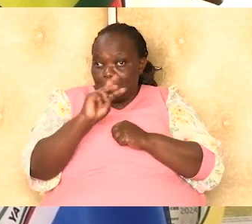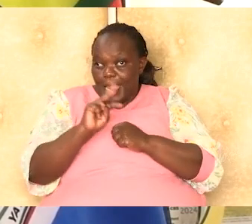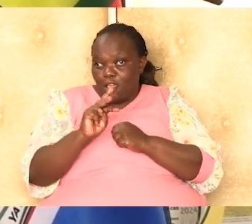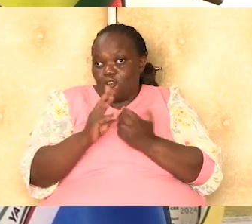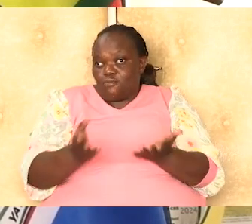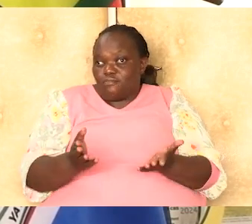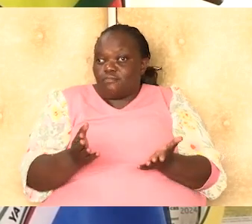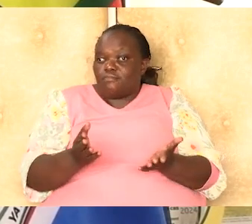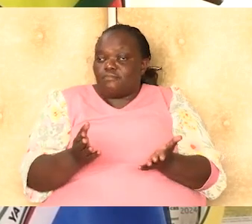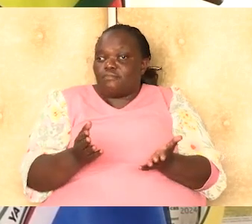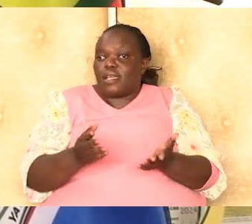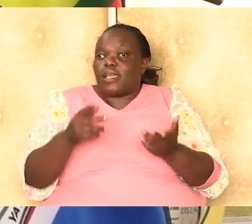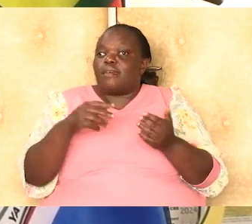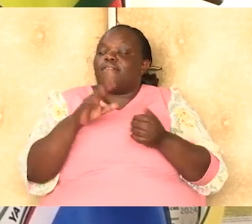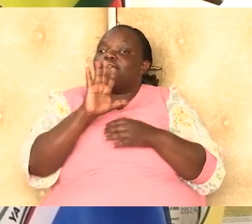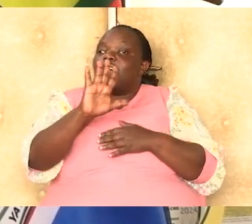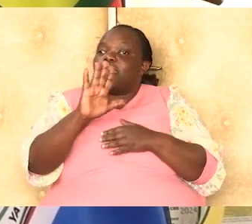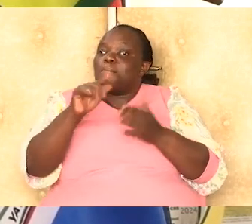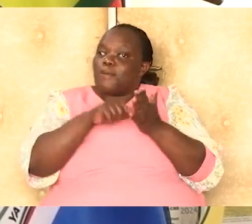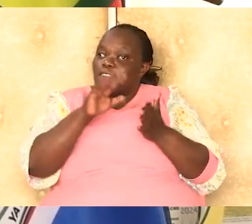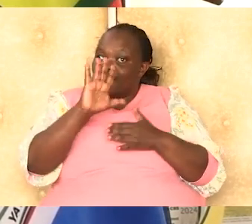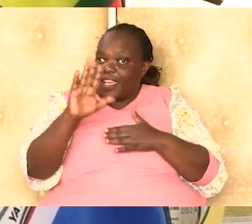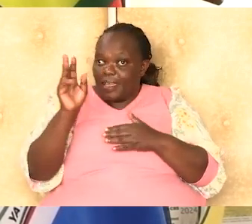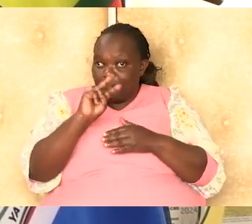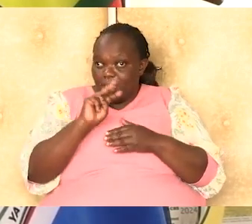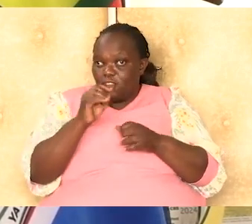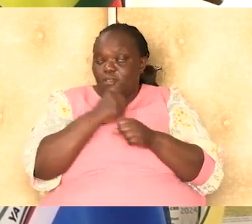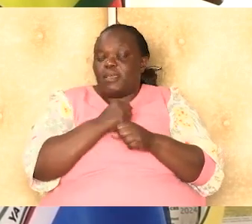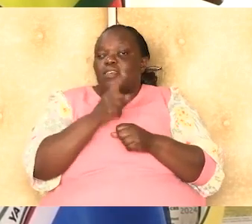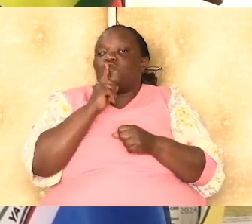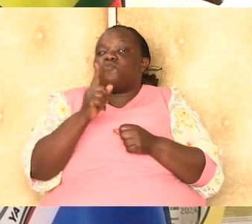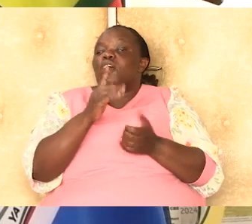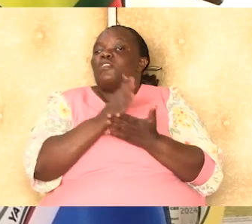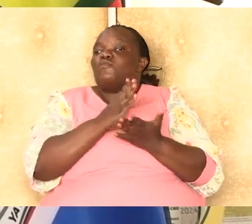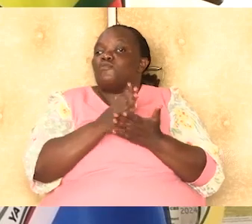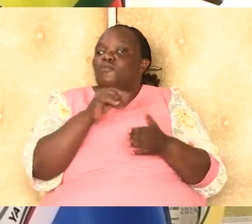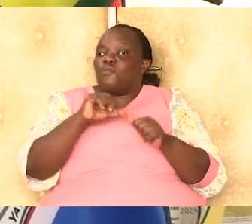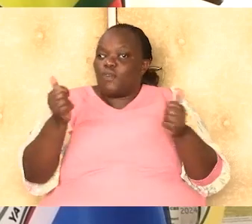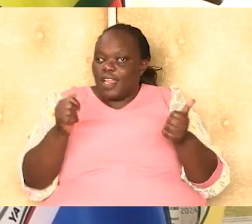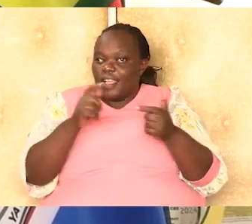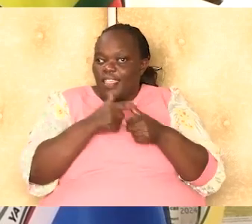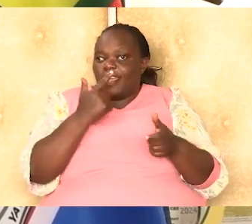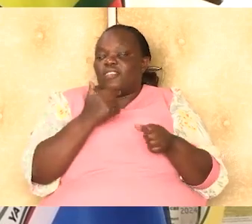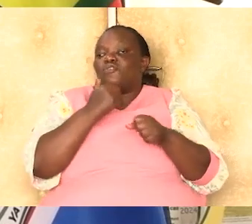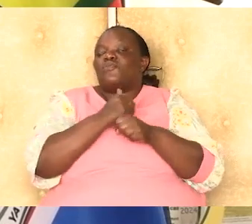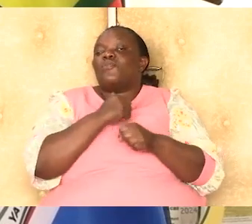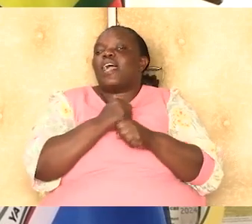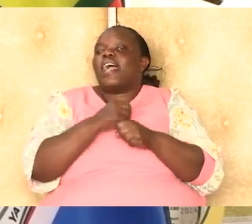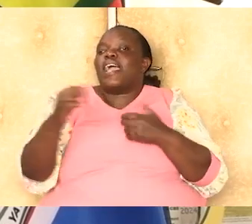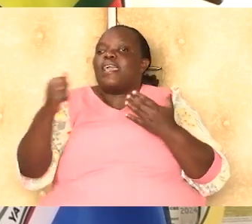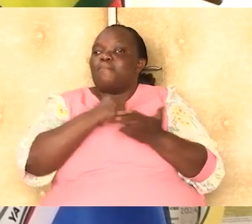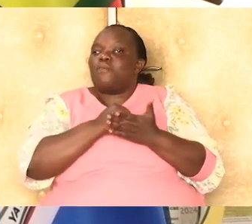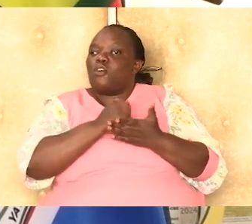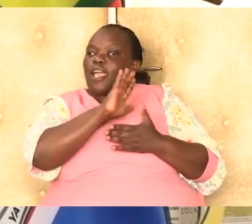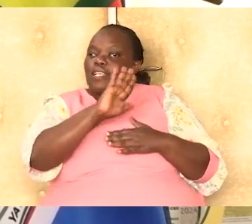na watu milioni tano nukta tano wamesha weza kukisha kwamba sajili zao zikosawa na wajiri